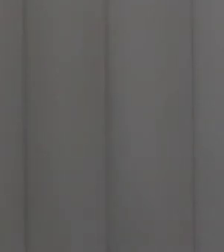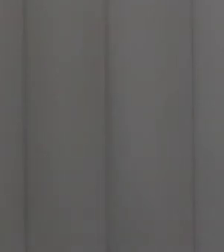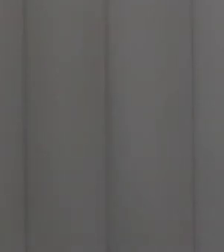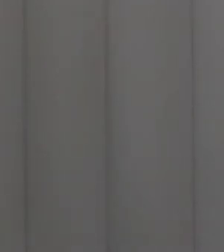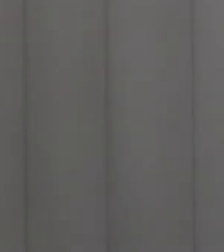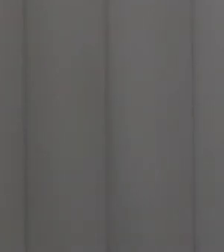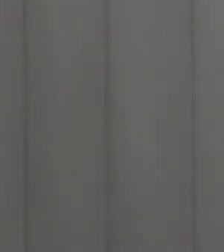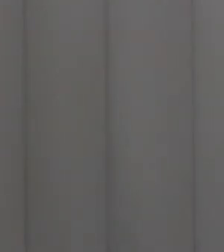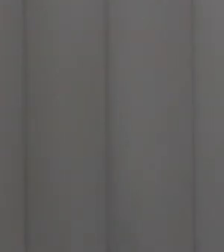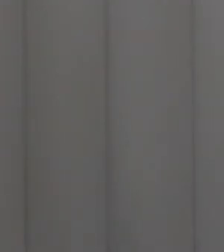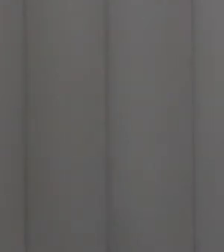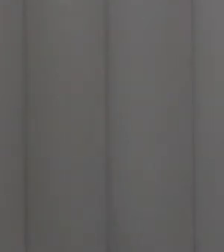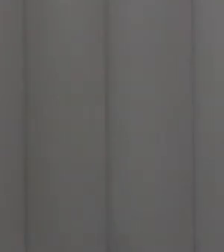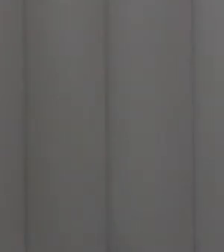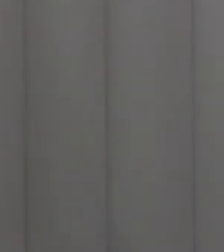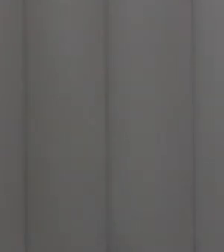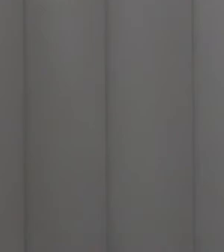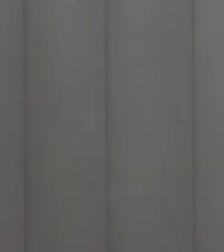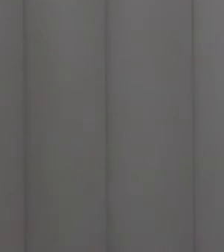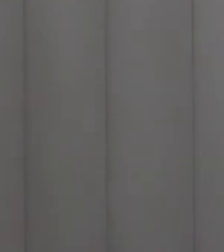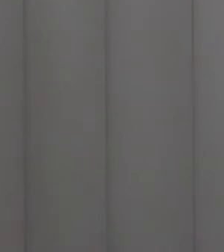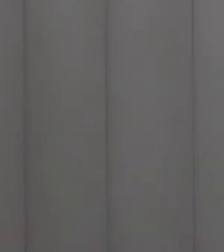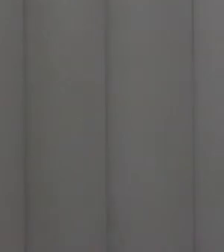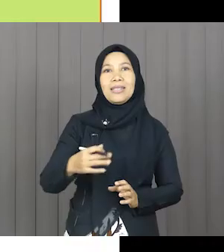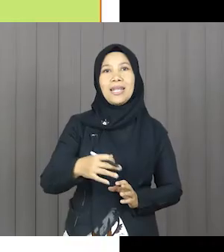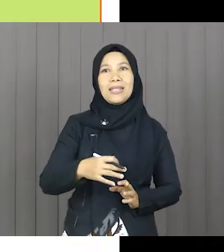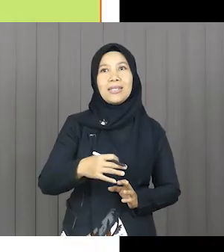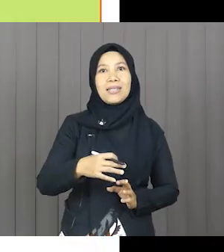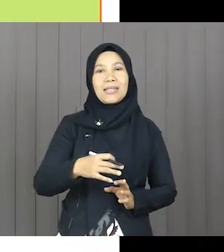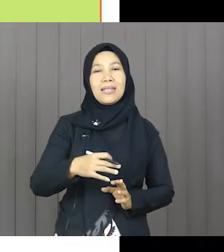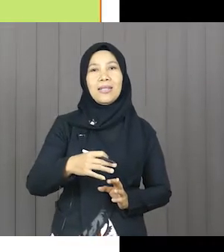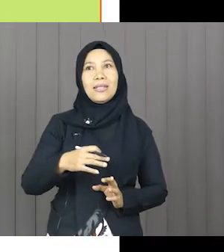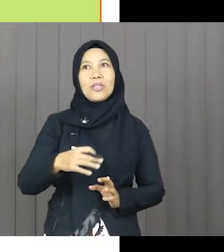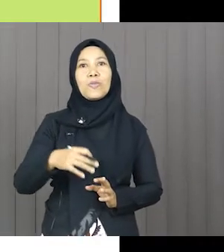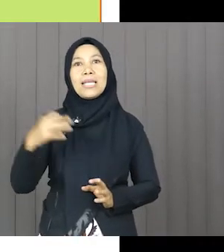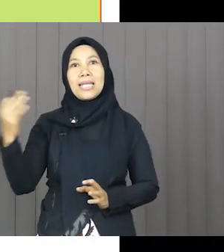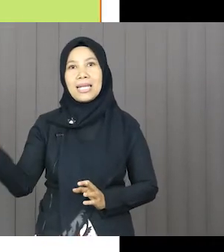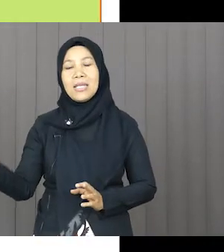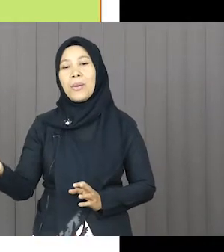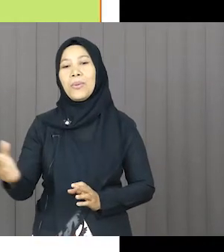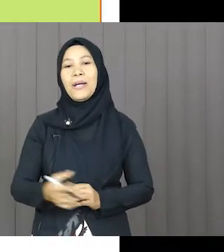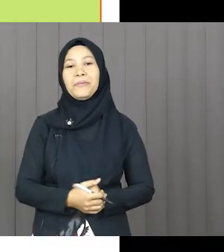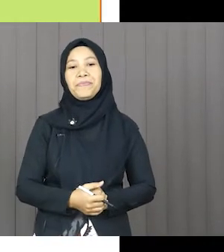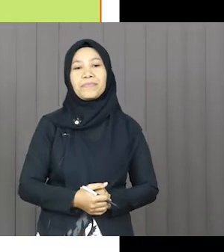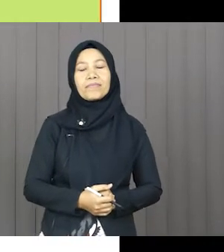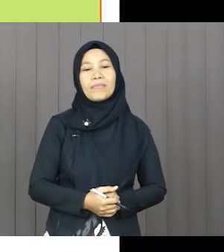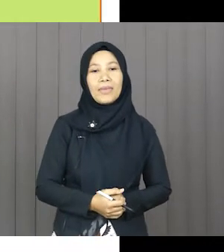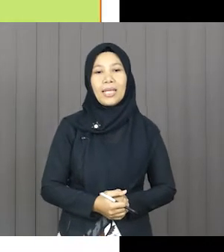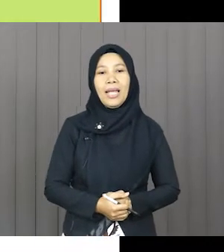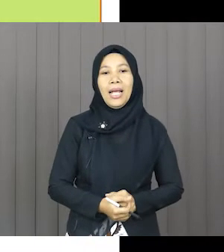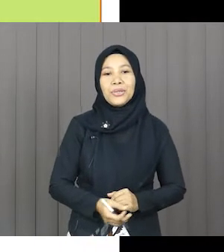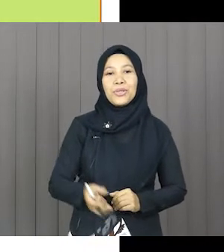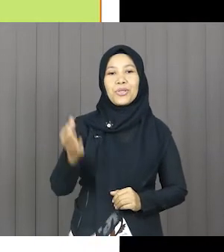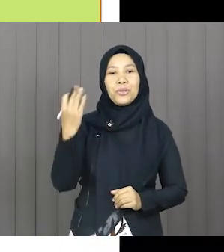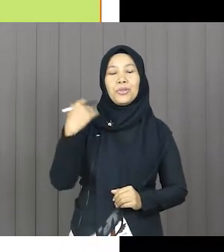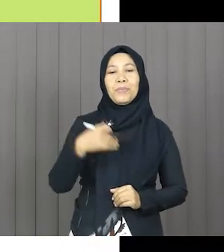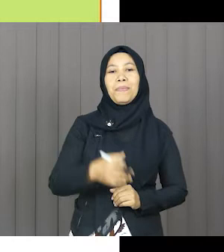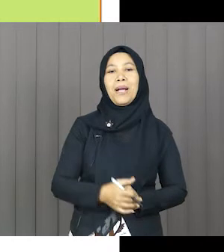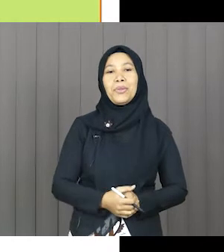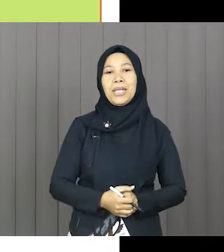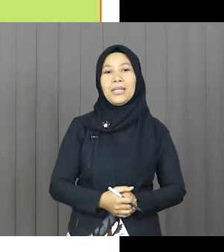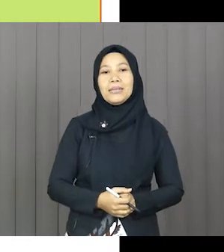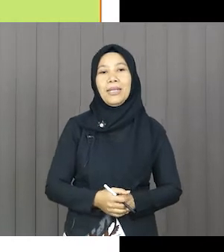adanya pembangunan-pembangunan infrastruktur seperti Trans Sumatera Jawa. Terus